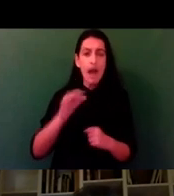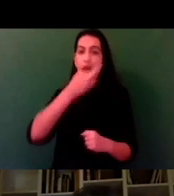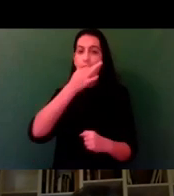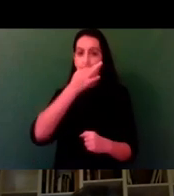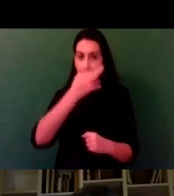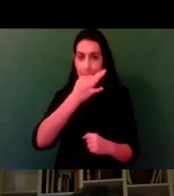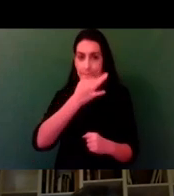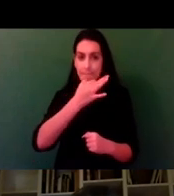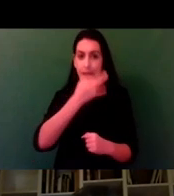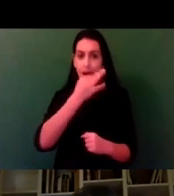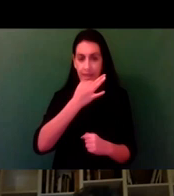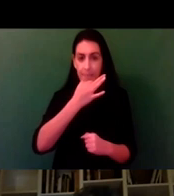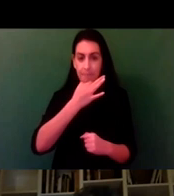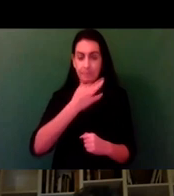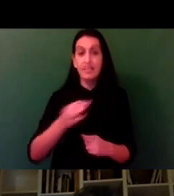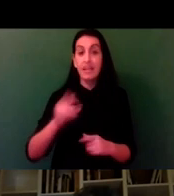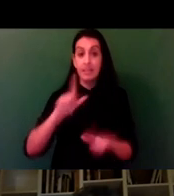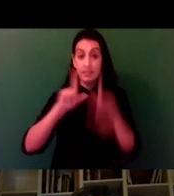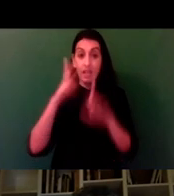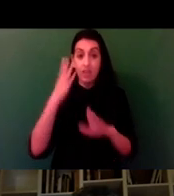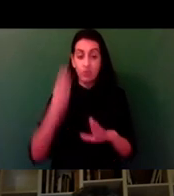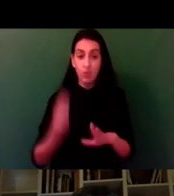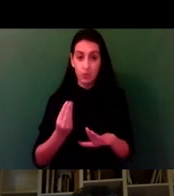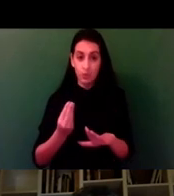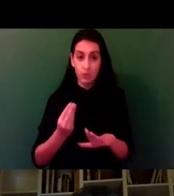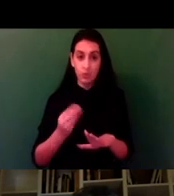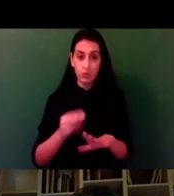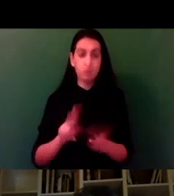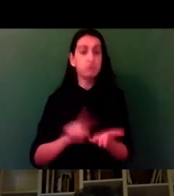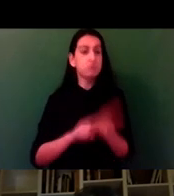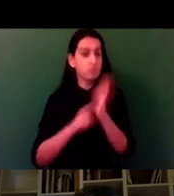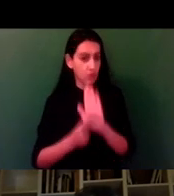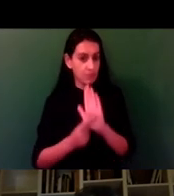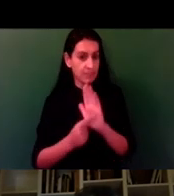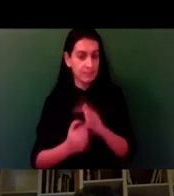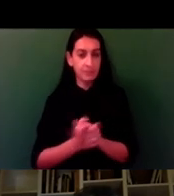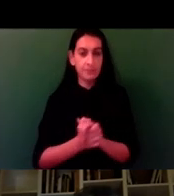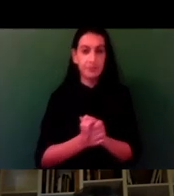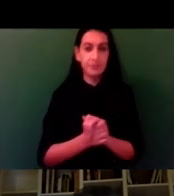projeyi kabul ettirmek ya da işte bir şeye değil, yönetime kabul ettirmekten önce